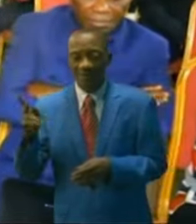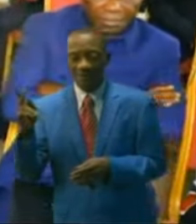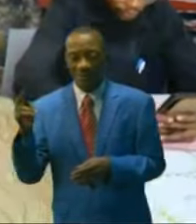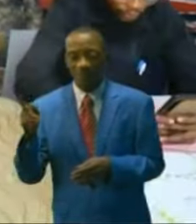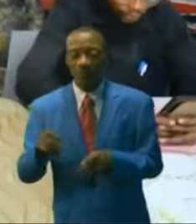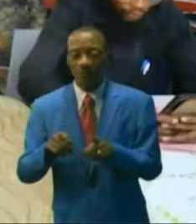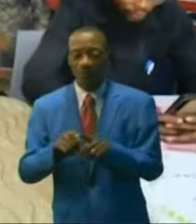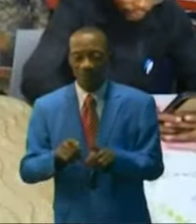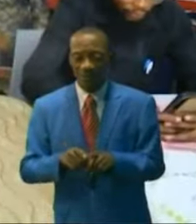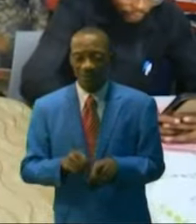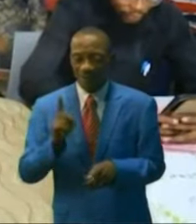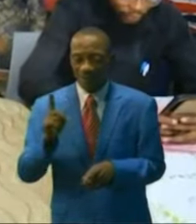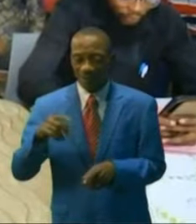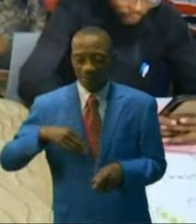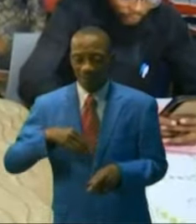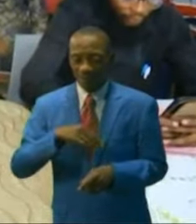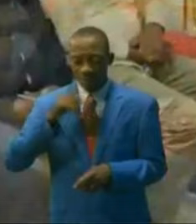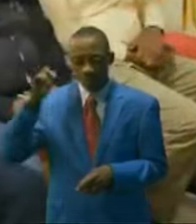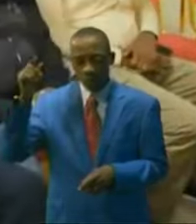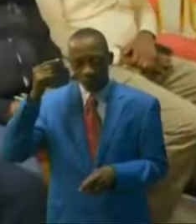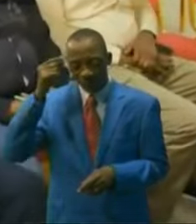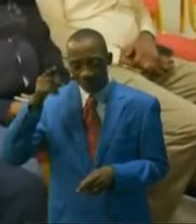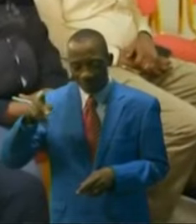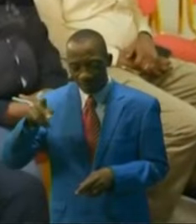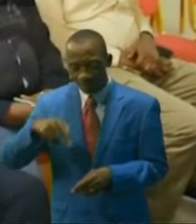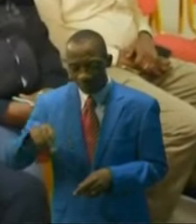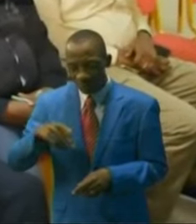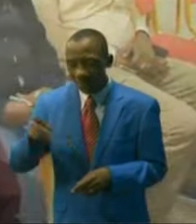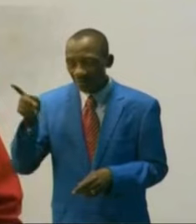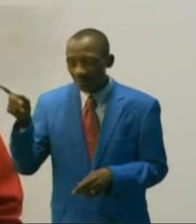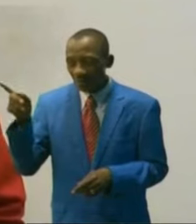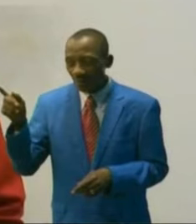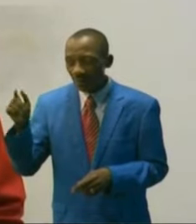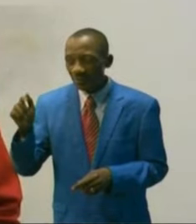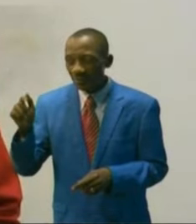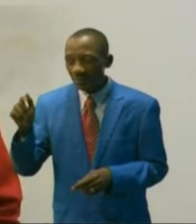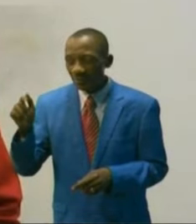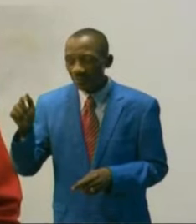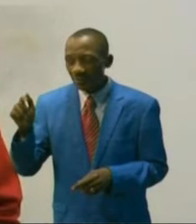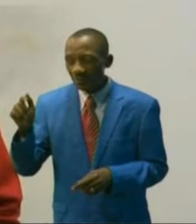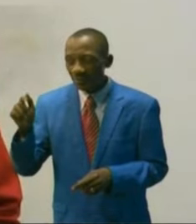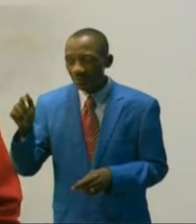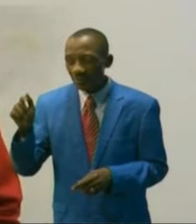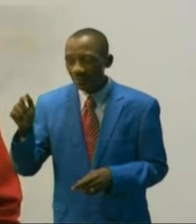provincial. Bouenga Efongé, coordonnateur provincial du projet Encore, explique.